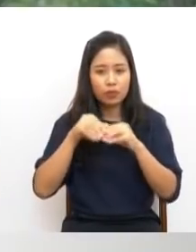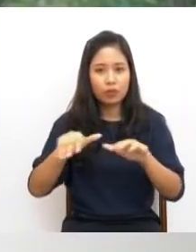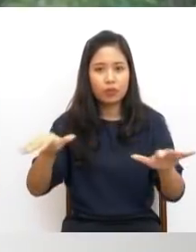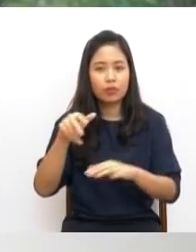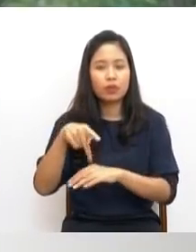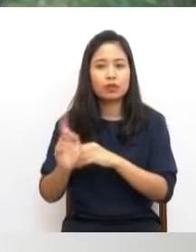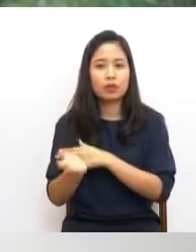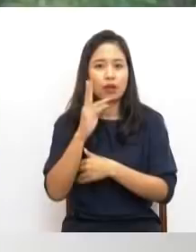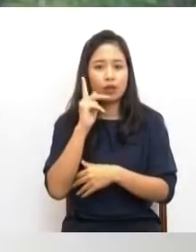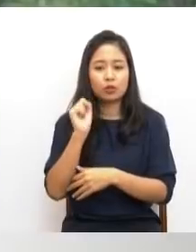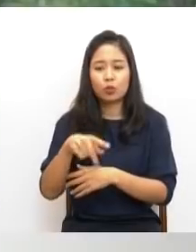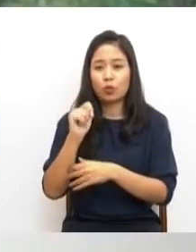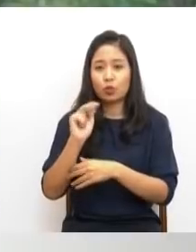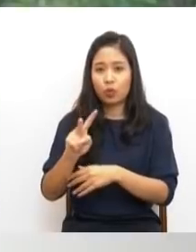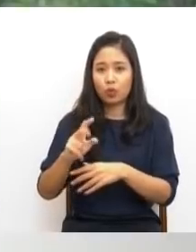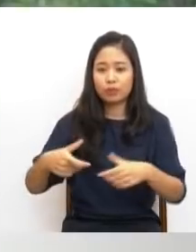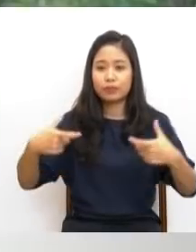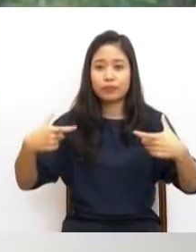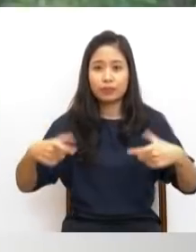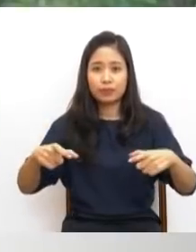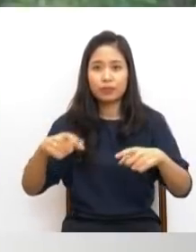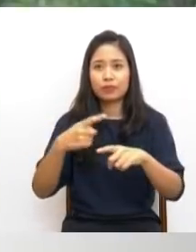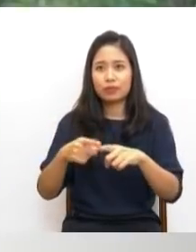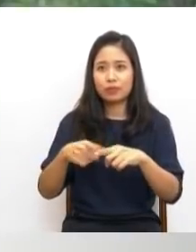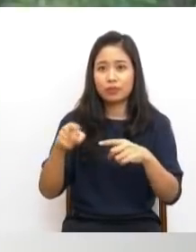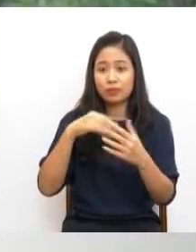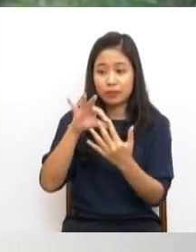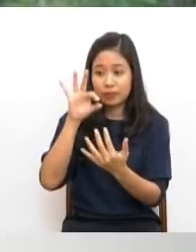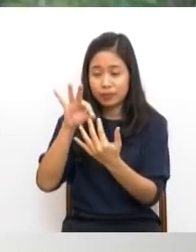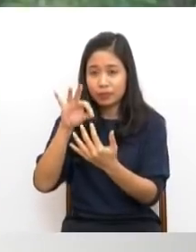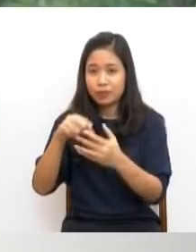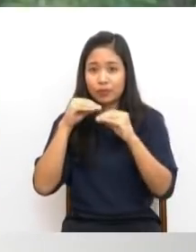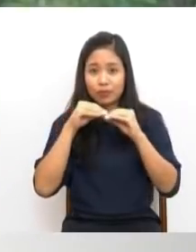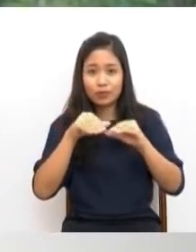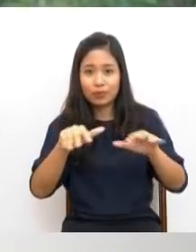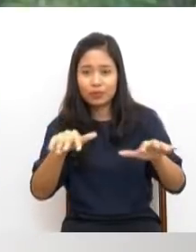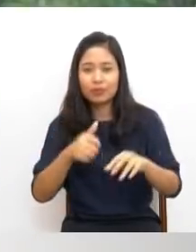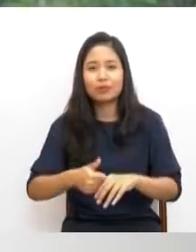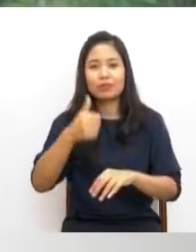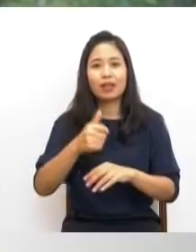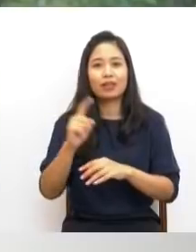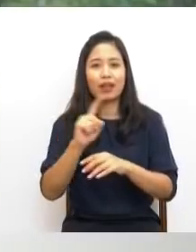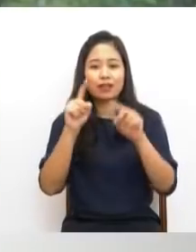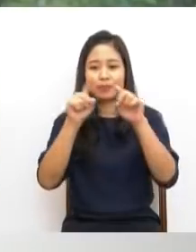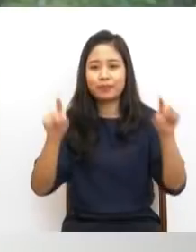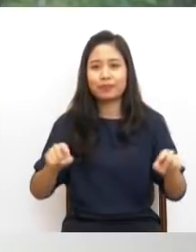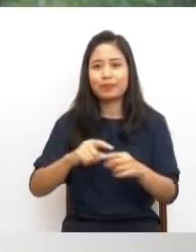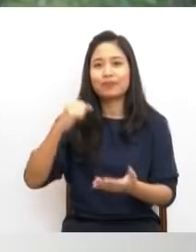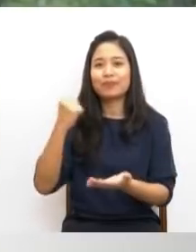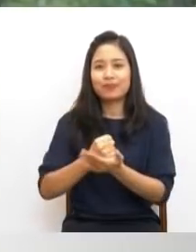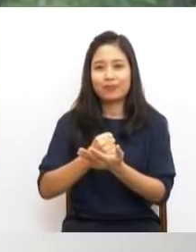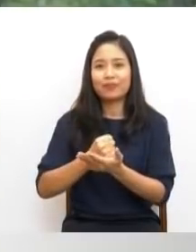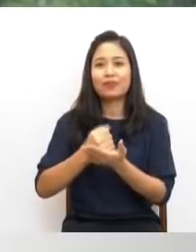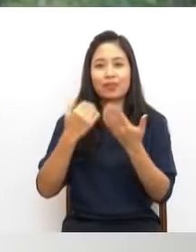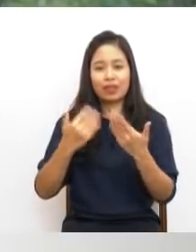ปท.นะคะหากคลิปวิดีโอของท่านค่ะได้รับการคัดเลือกแล้วก็ออกอากาศนะคะท่านก็จะได้รับใบประกาศนียบัตรทันทีด้วยแล้วก็หาก